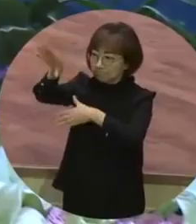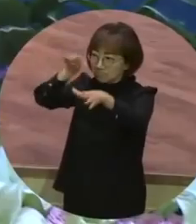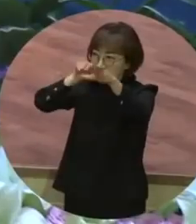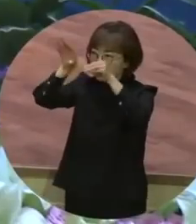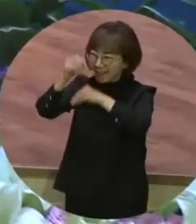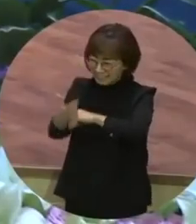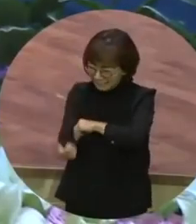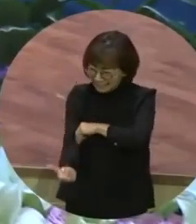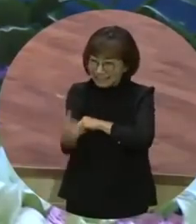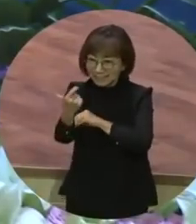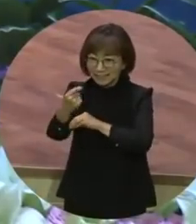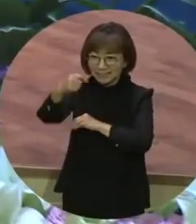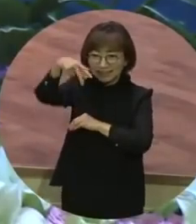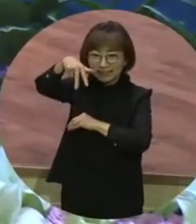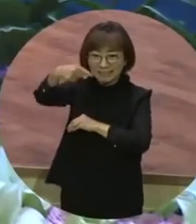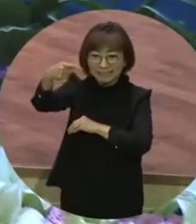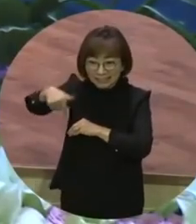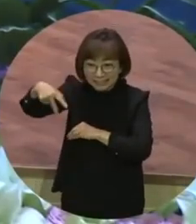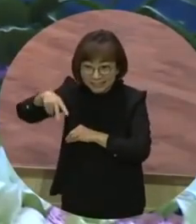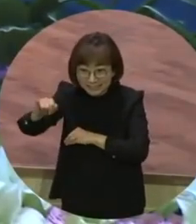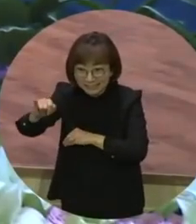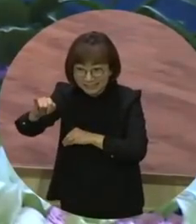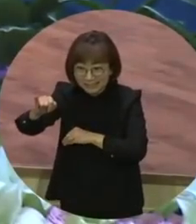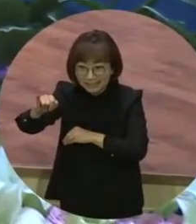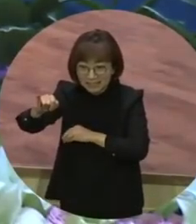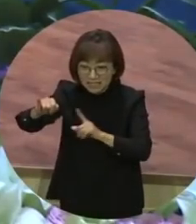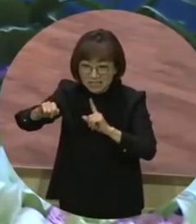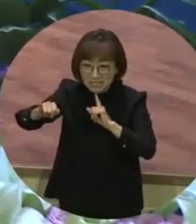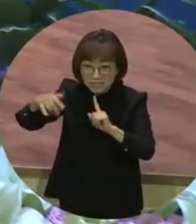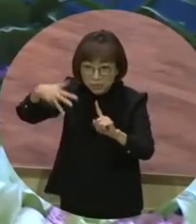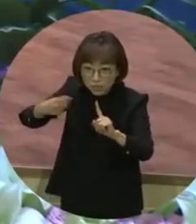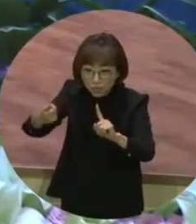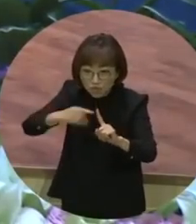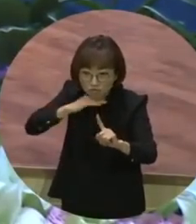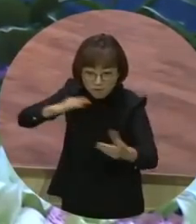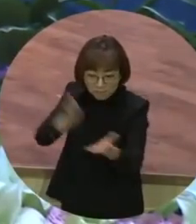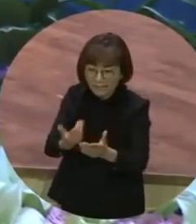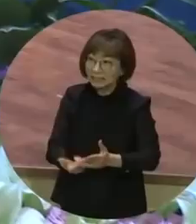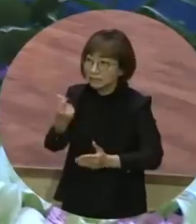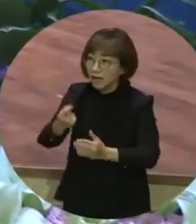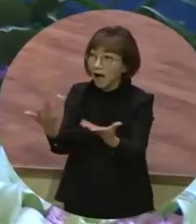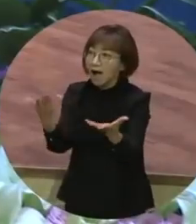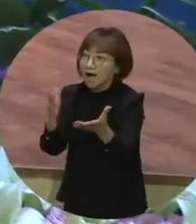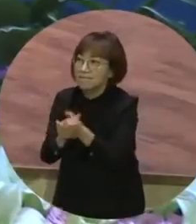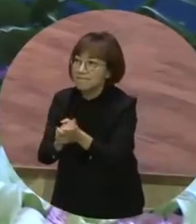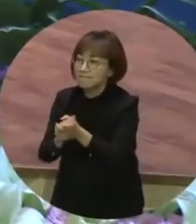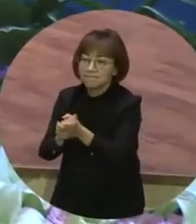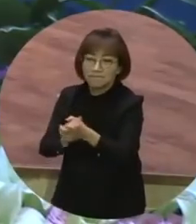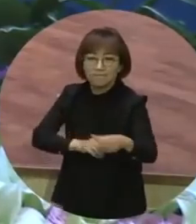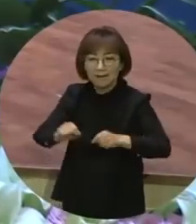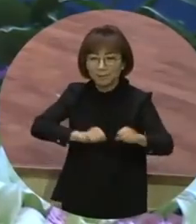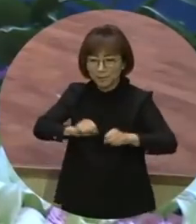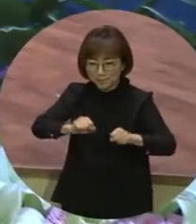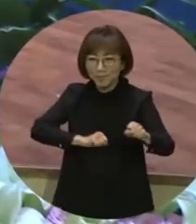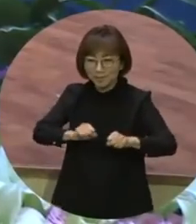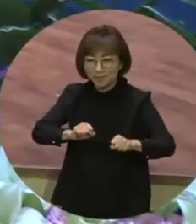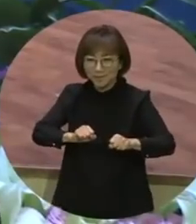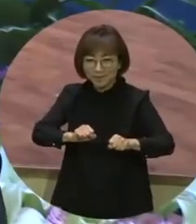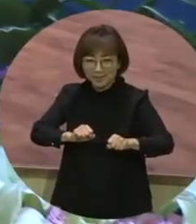즉시로. 단 1초도 여유, 주저할 거 없다. 즉시로. 따르란 것입니다.